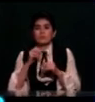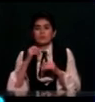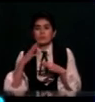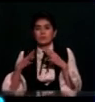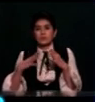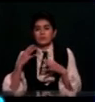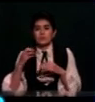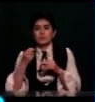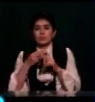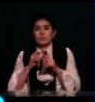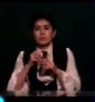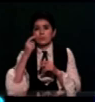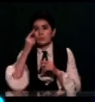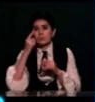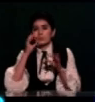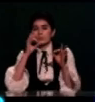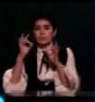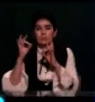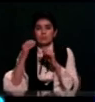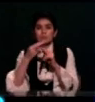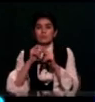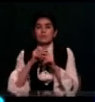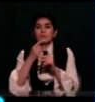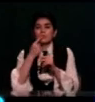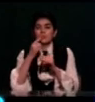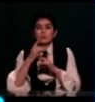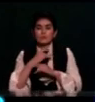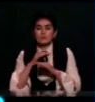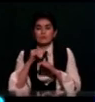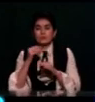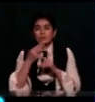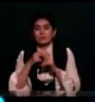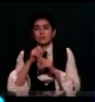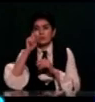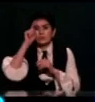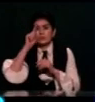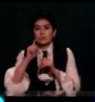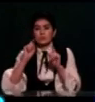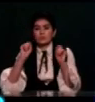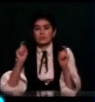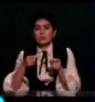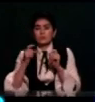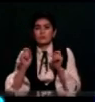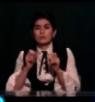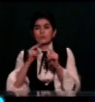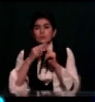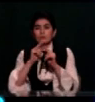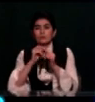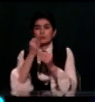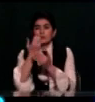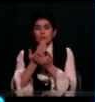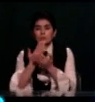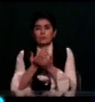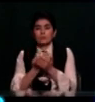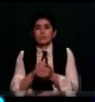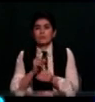Двигательные нервы – это глазодвигательные, подъязычные, их очень много. Здесь я вкратце указаны примеры.